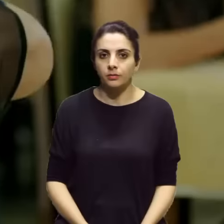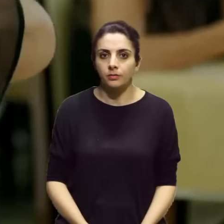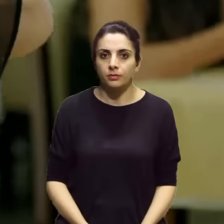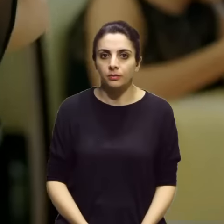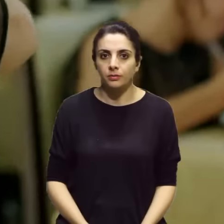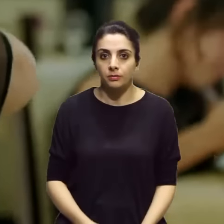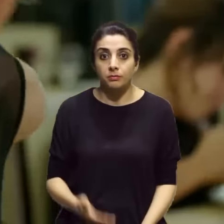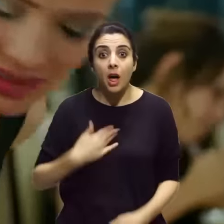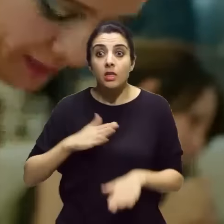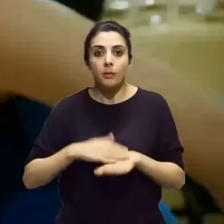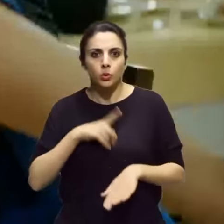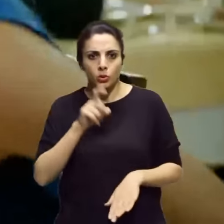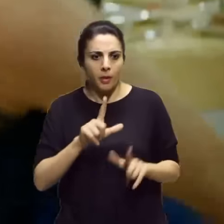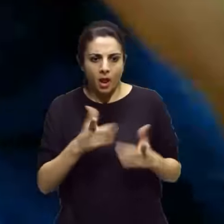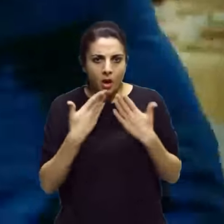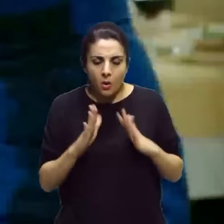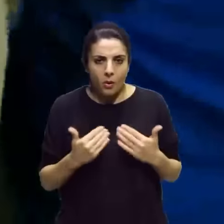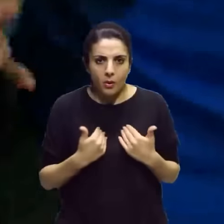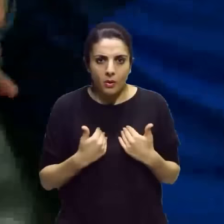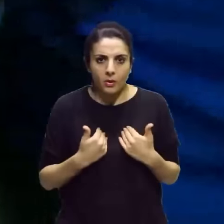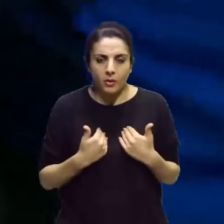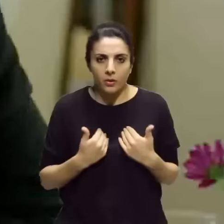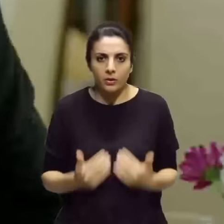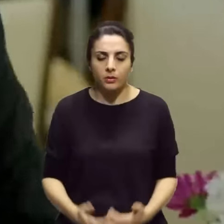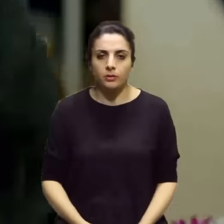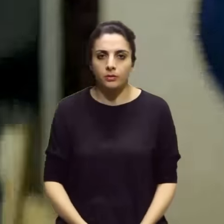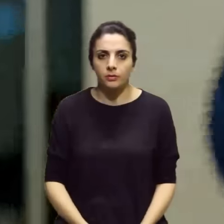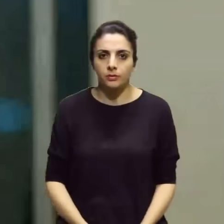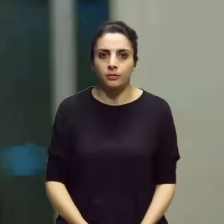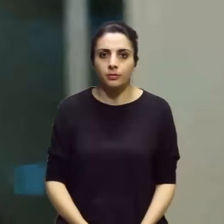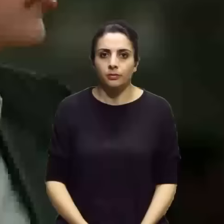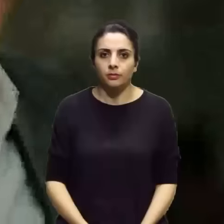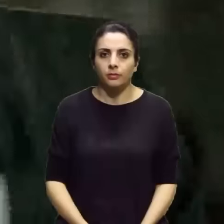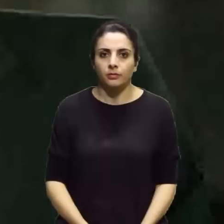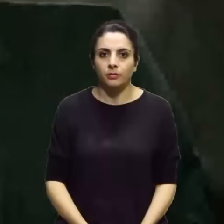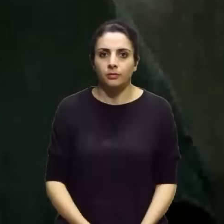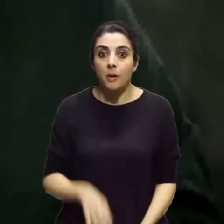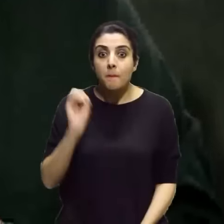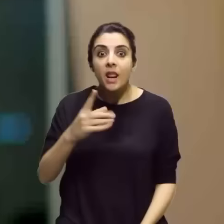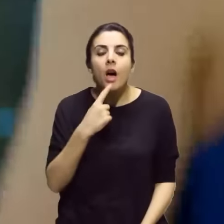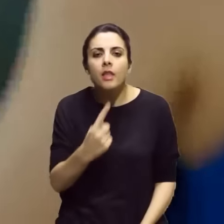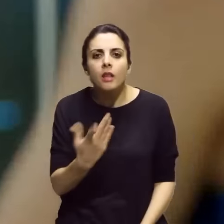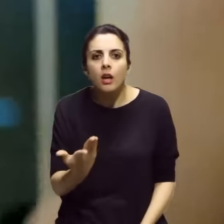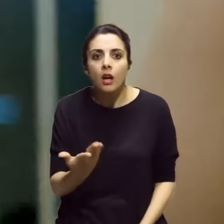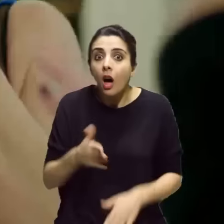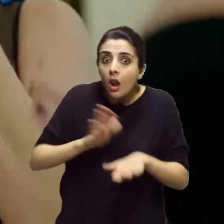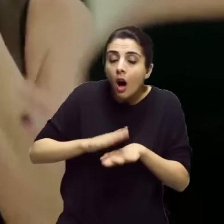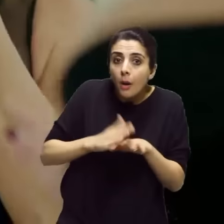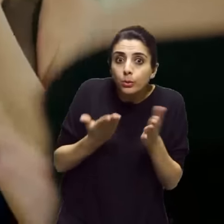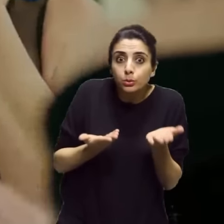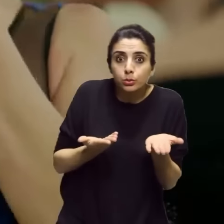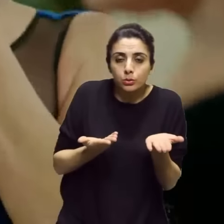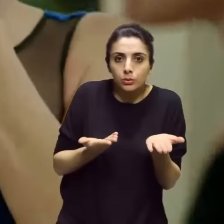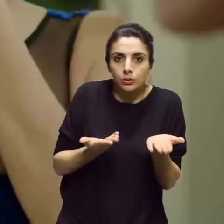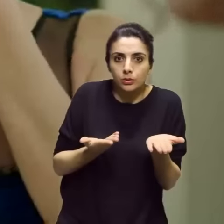reddinde. Ne yapacağım sana soracağım. Kalkmasına mani, bileğini tuttu. Sana bırak dedi dostum.